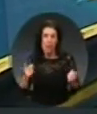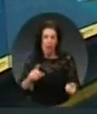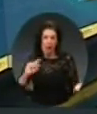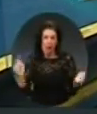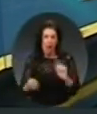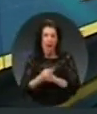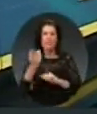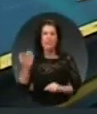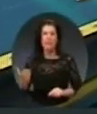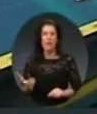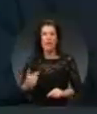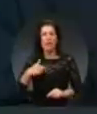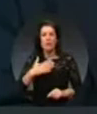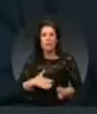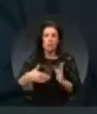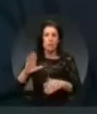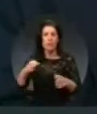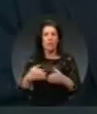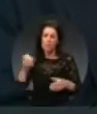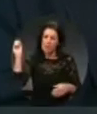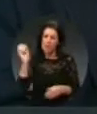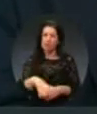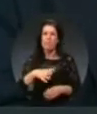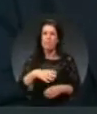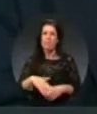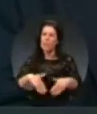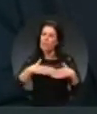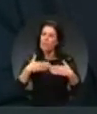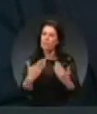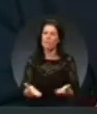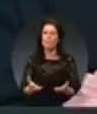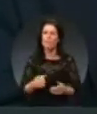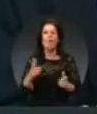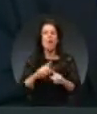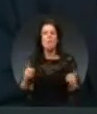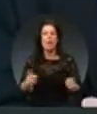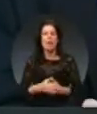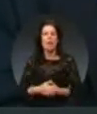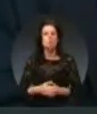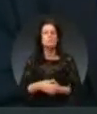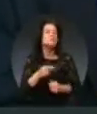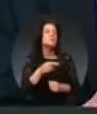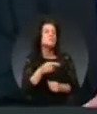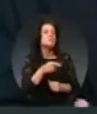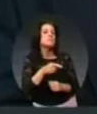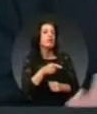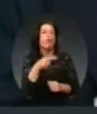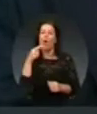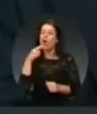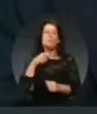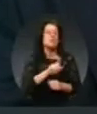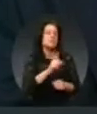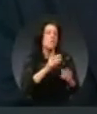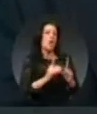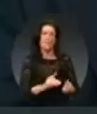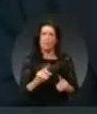רוצה שיותר חברות יתרמו לפילנטרופיה. זאת לא הדרך. למה זה לא הדרך? למה לא? פרס יודע לעשות... גוף